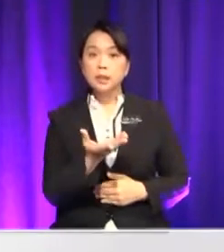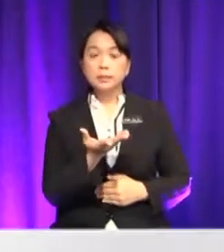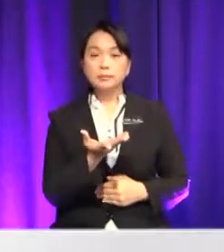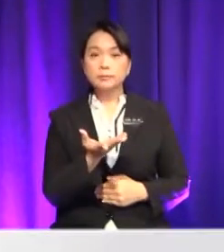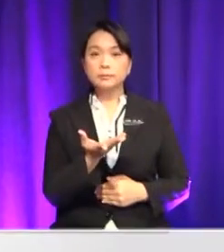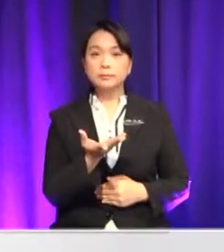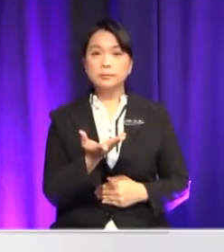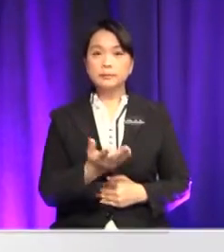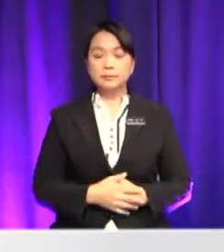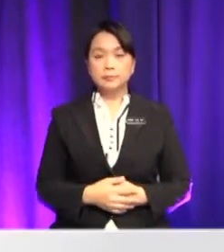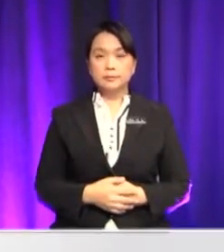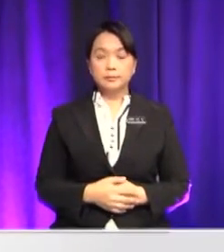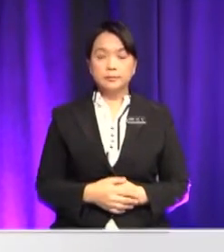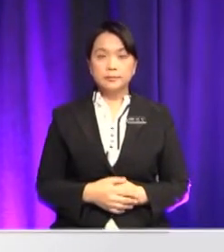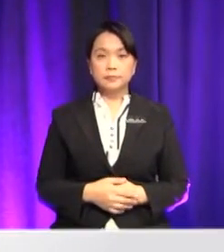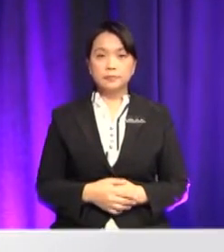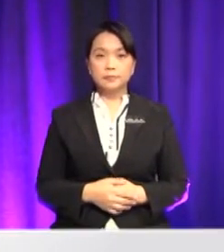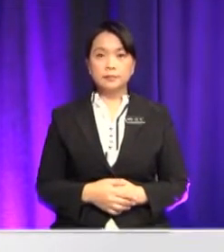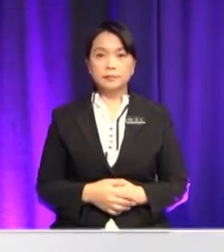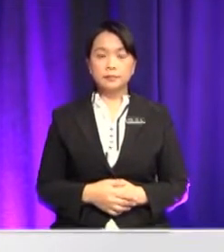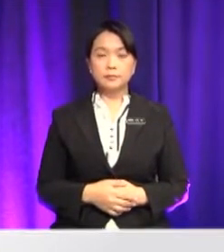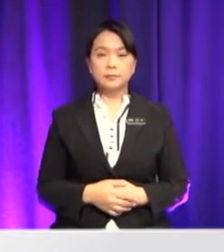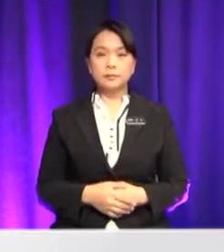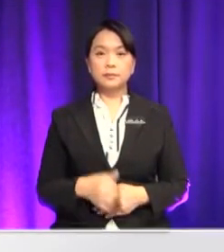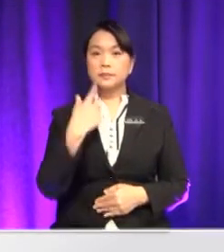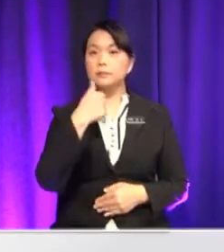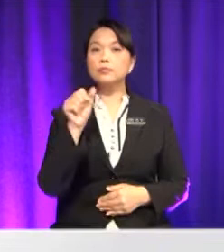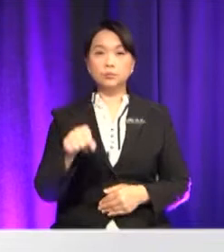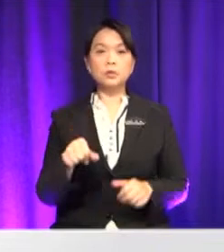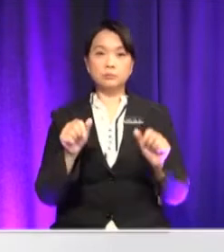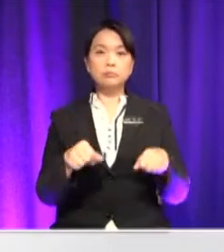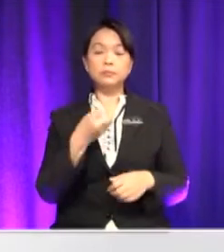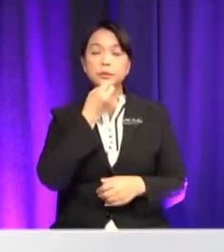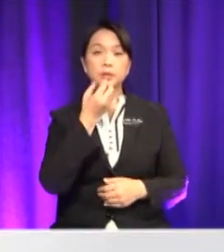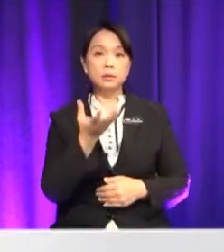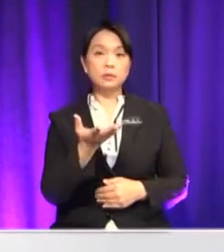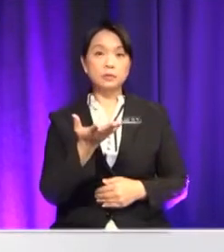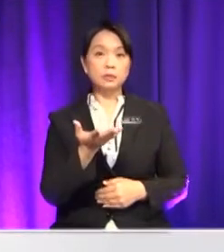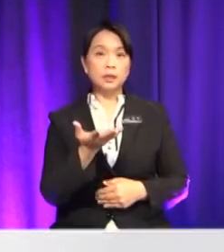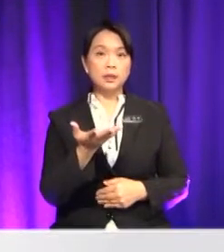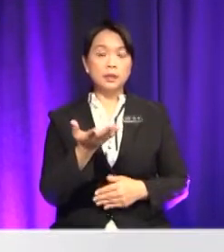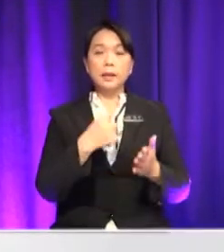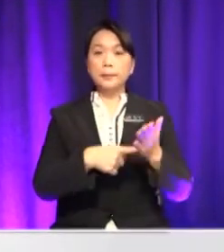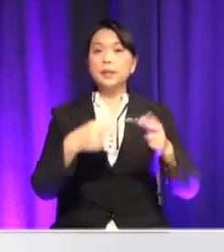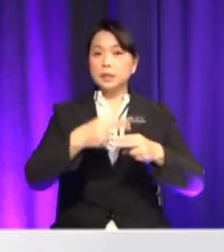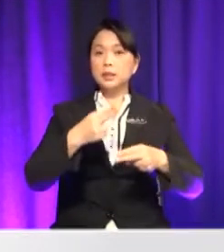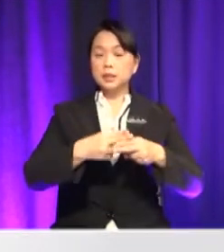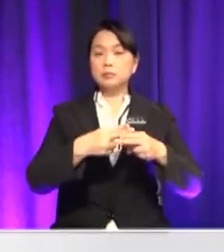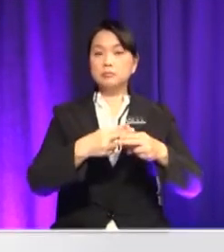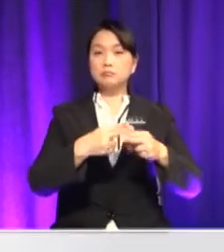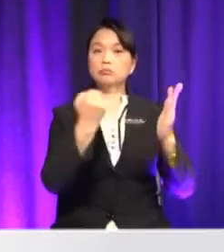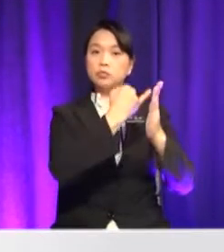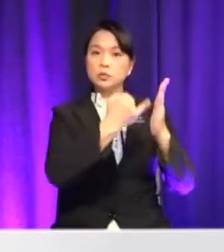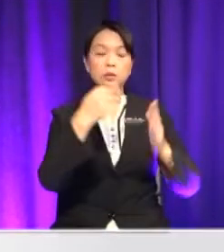Ada beberapa lukisan pandangan dalam lukisan bangunan. Siapa nak bagi tahu kat cikgu apakah nama lukisan